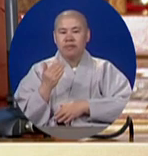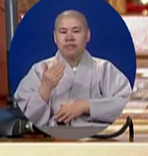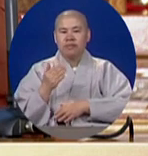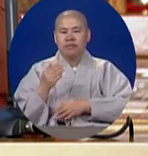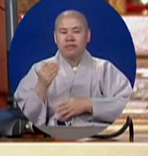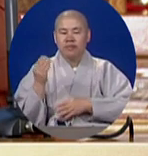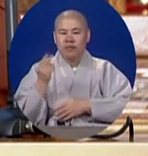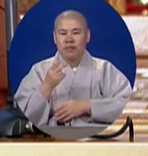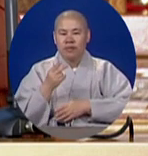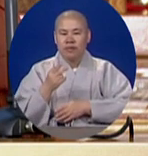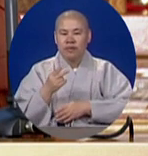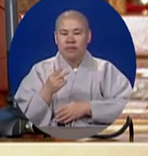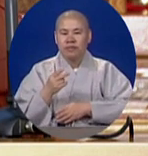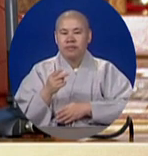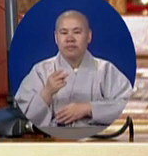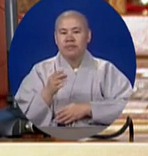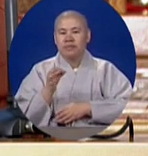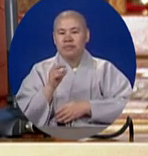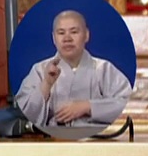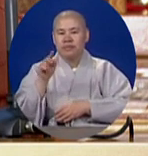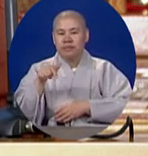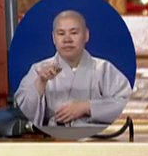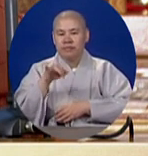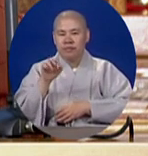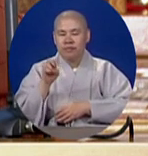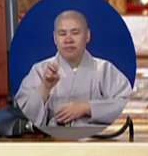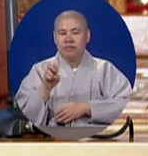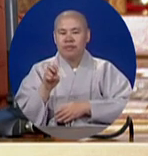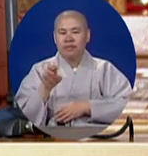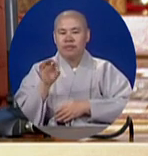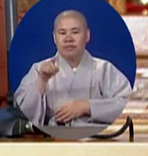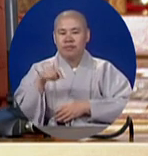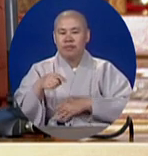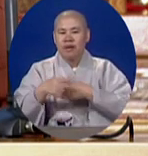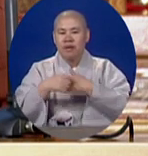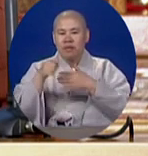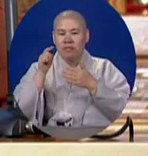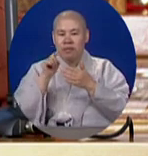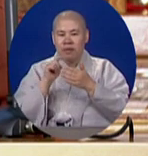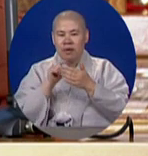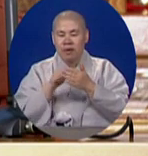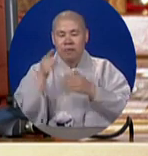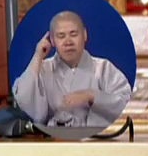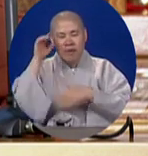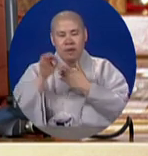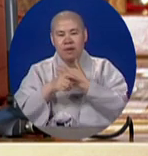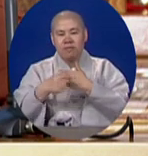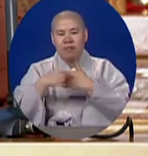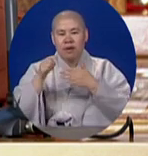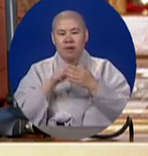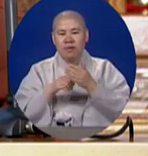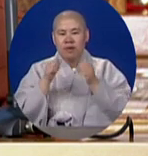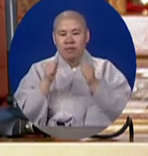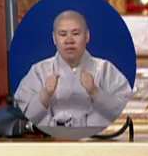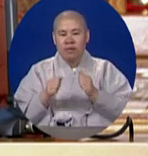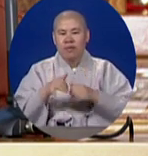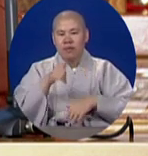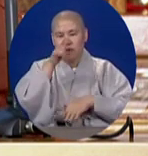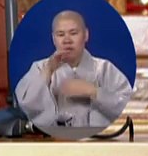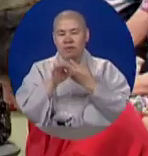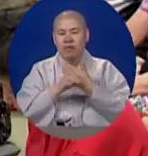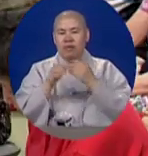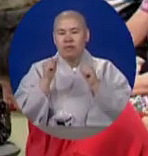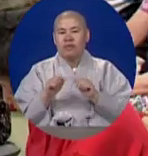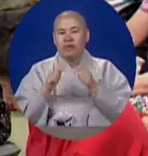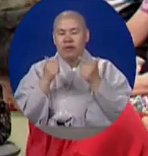또 약심유주 적의비주. 만약 마음이 머무는 데가 있으면 곧 머무는 것이 아니다.